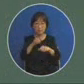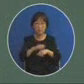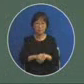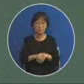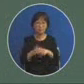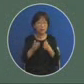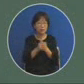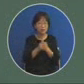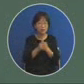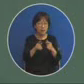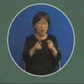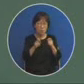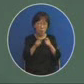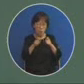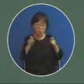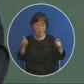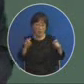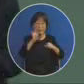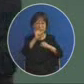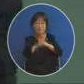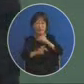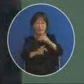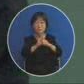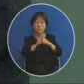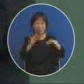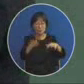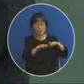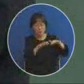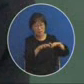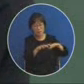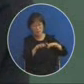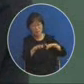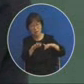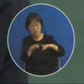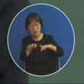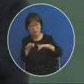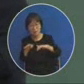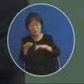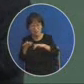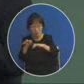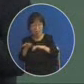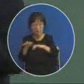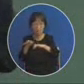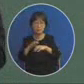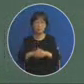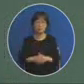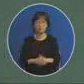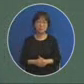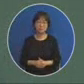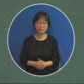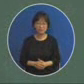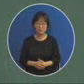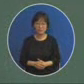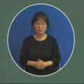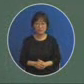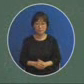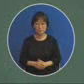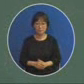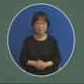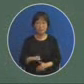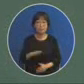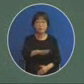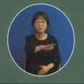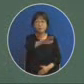make the tabernacle. At the very least, it took 40 years. 그래서 하나님이 이렇게 That's why God let them this way. 여러분이 여러분